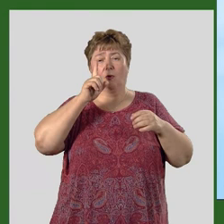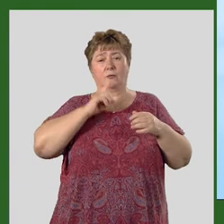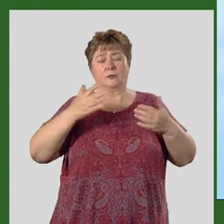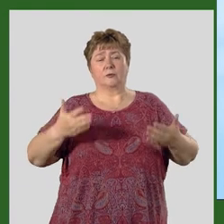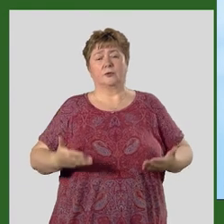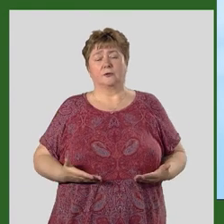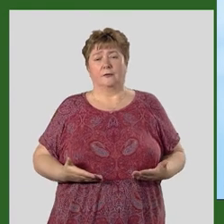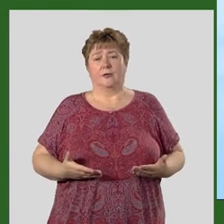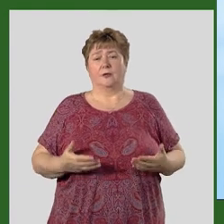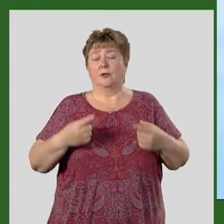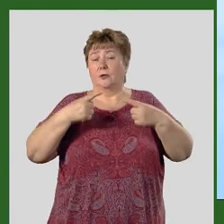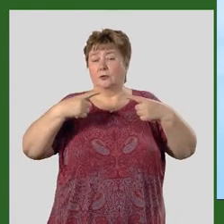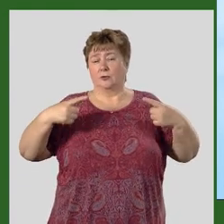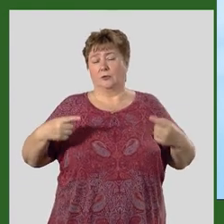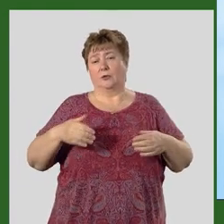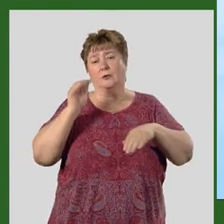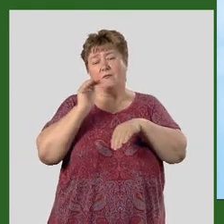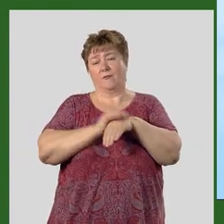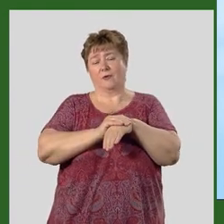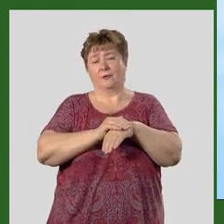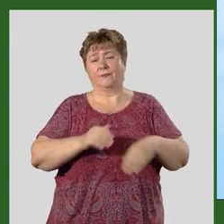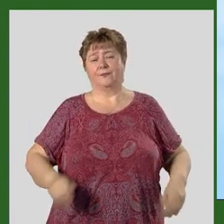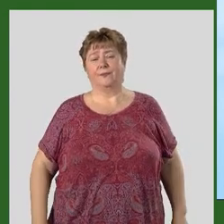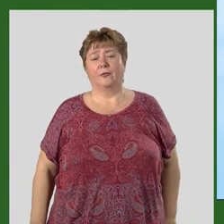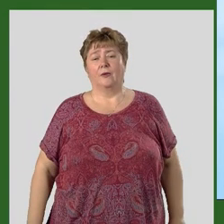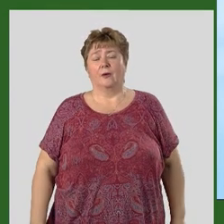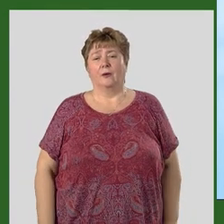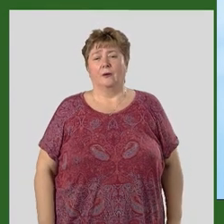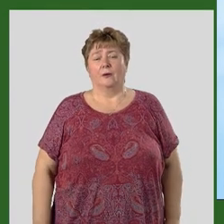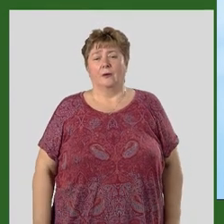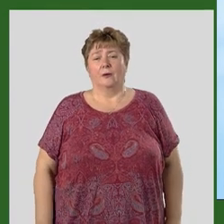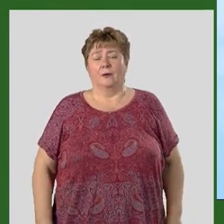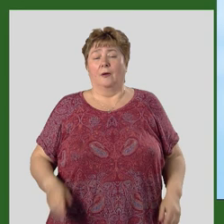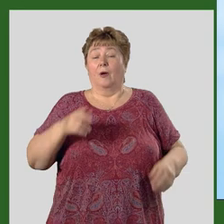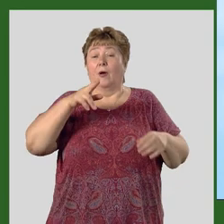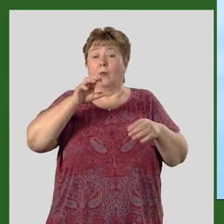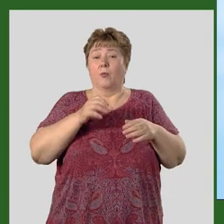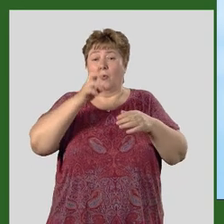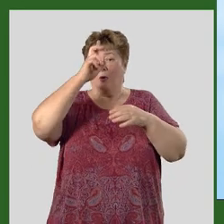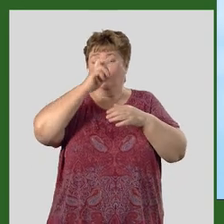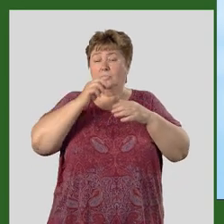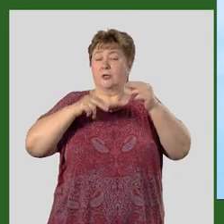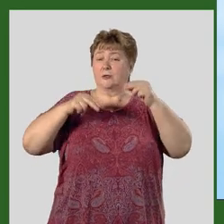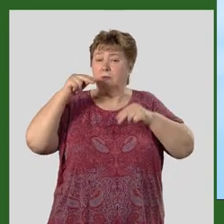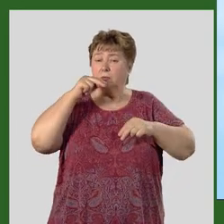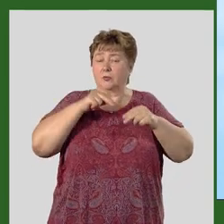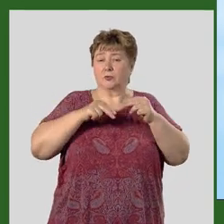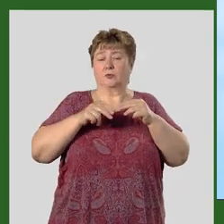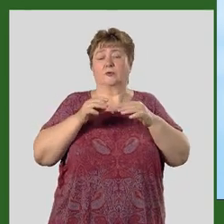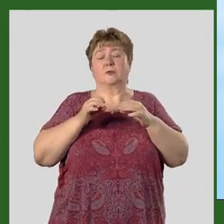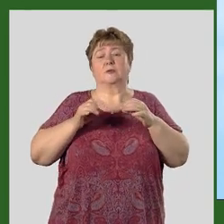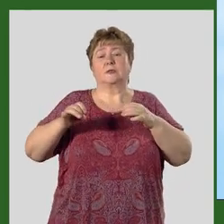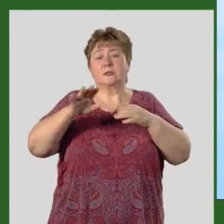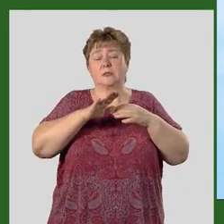комфортность проживания и другие показатели. По государственному устройству страны